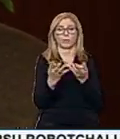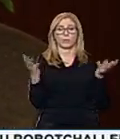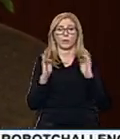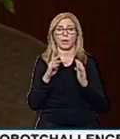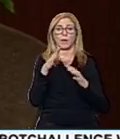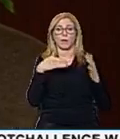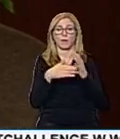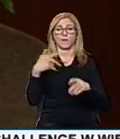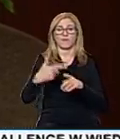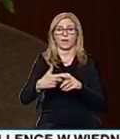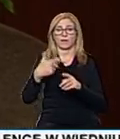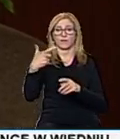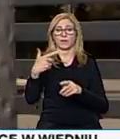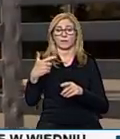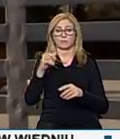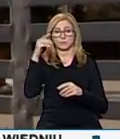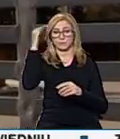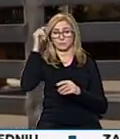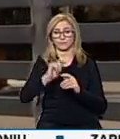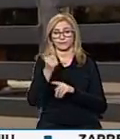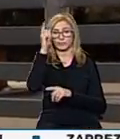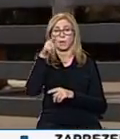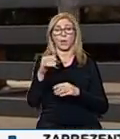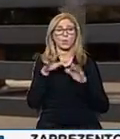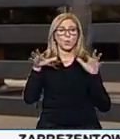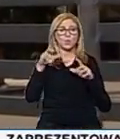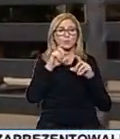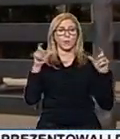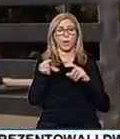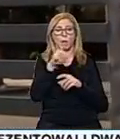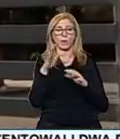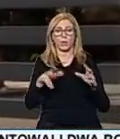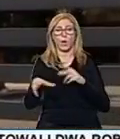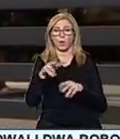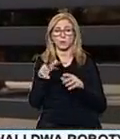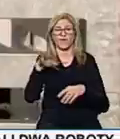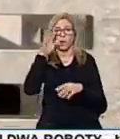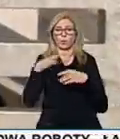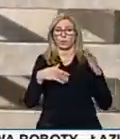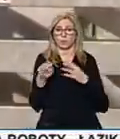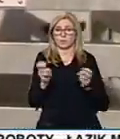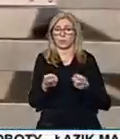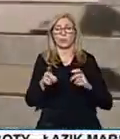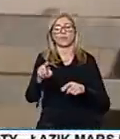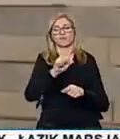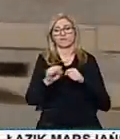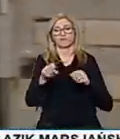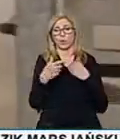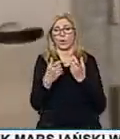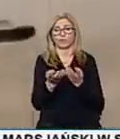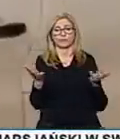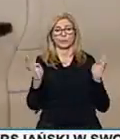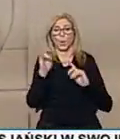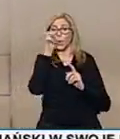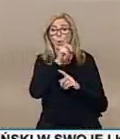powyżej 2,20 metrów wysokości. Większość budynków wielorodzinnych, które niedawno w Łodzi wybudowano, jest ogrodzona.